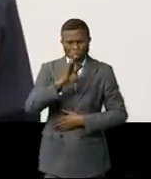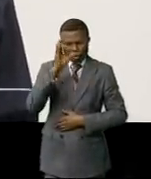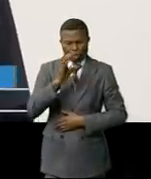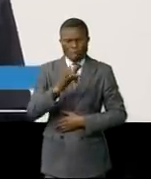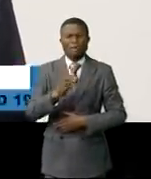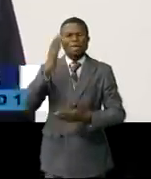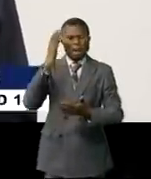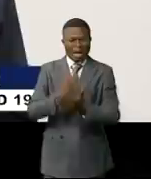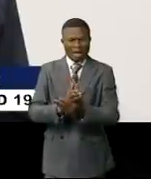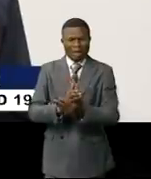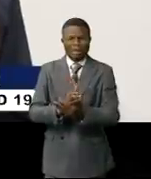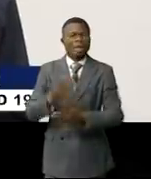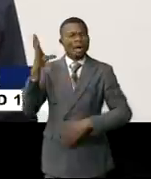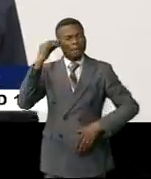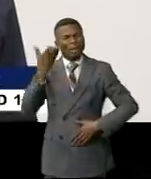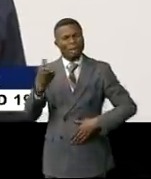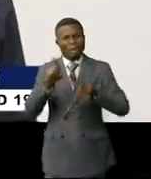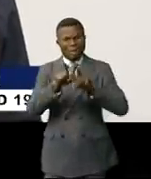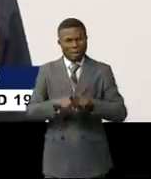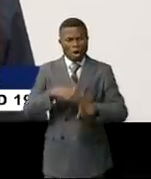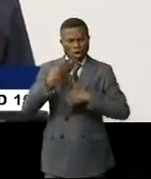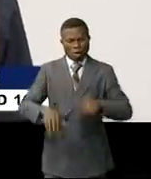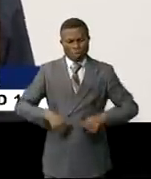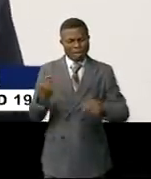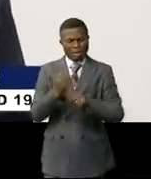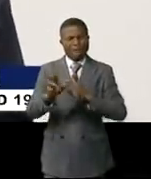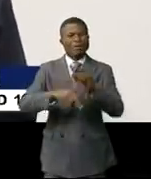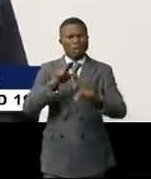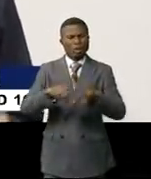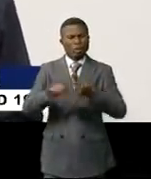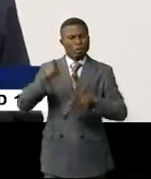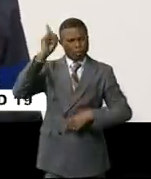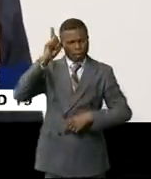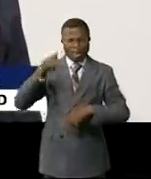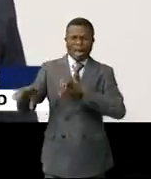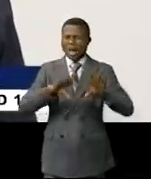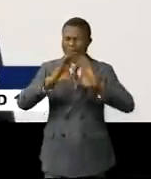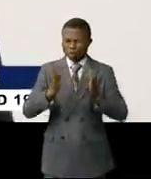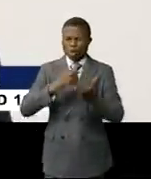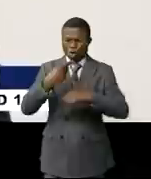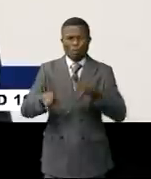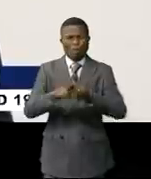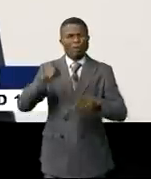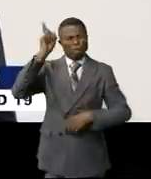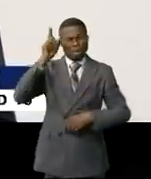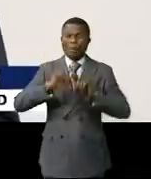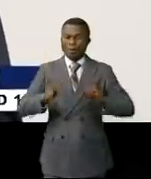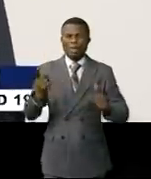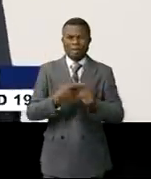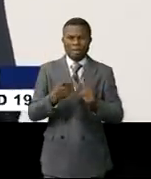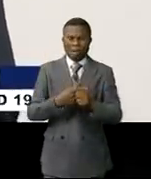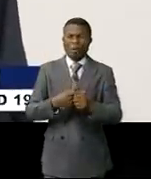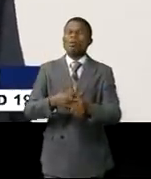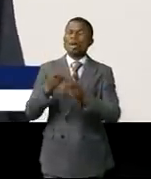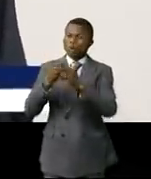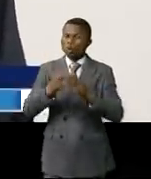pandémie et de reprendre la vie normale et reprendre nos activités. Mais nous devons rester